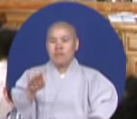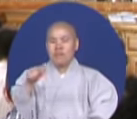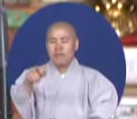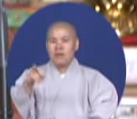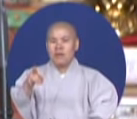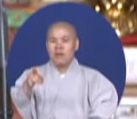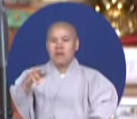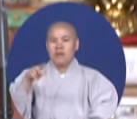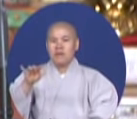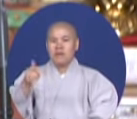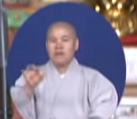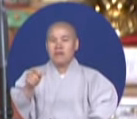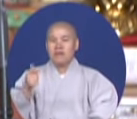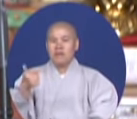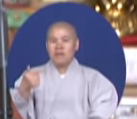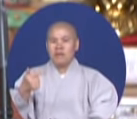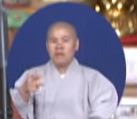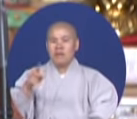정법계지는